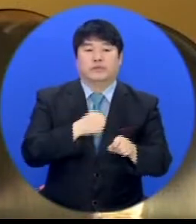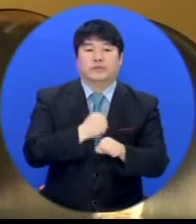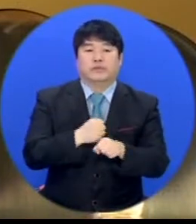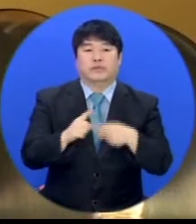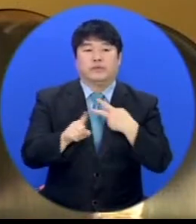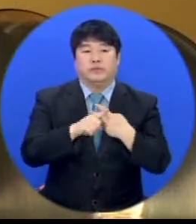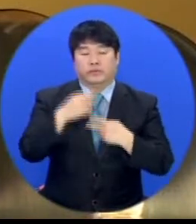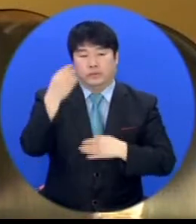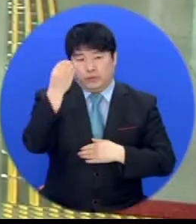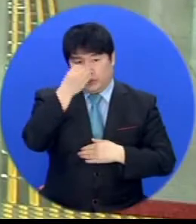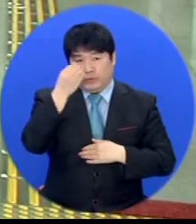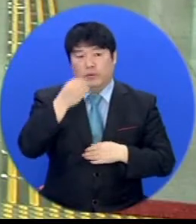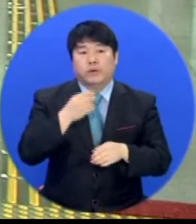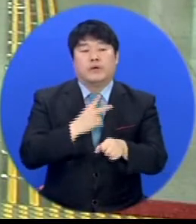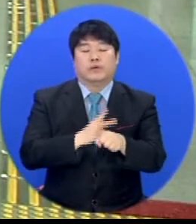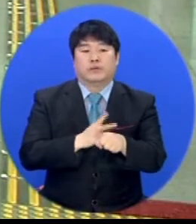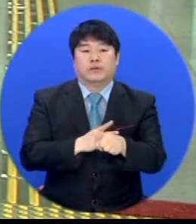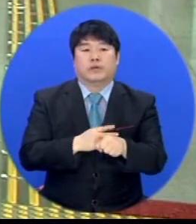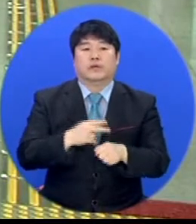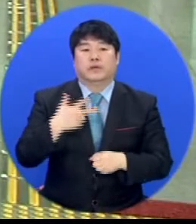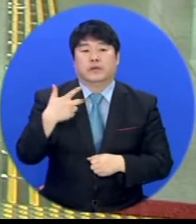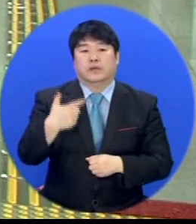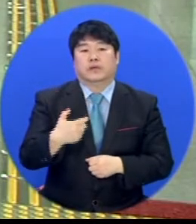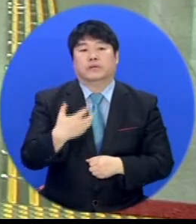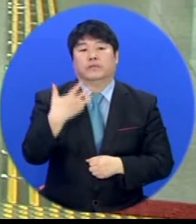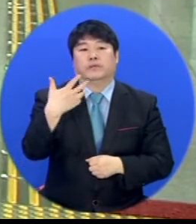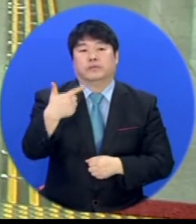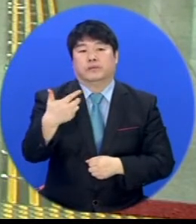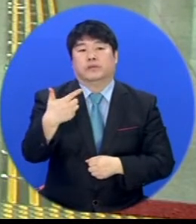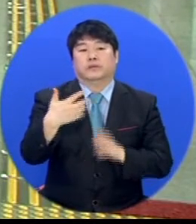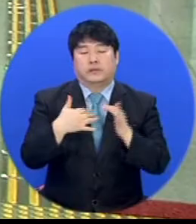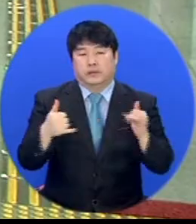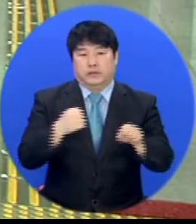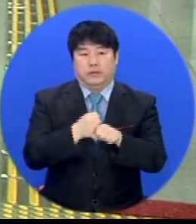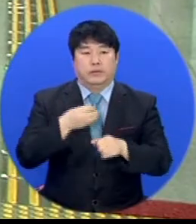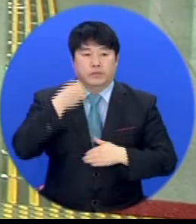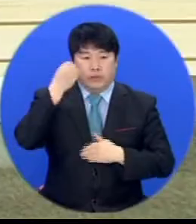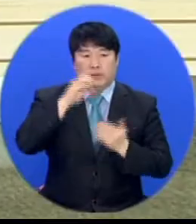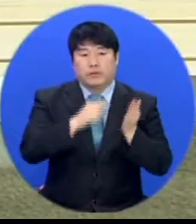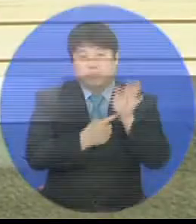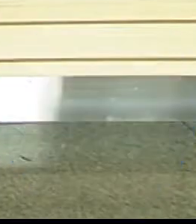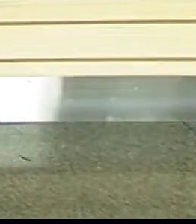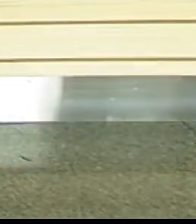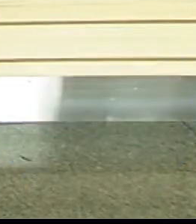중등교사 임용시험 최종 합격자 86명을 홈페이지를 통해 발표했습니다.